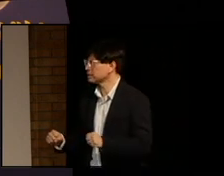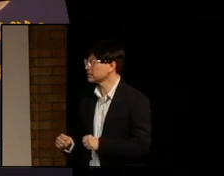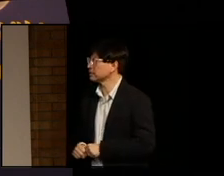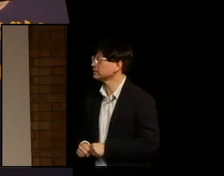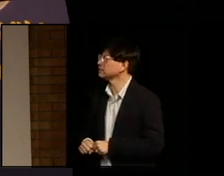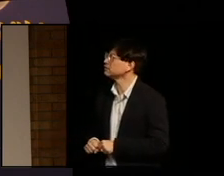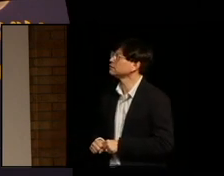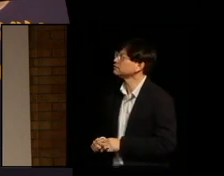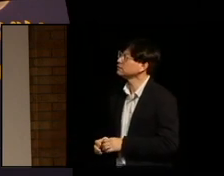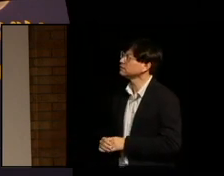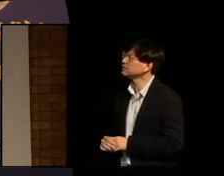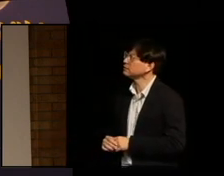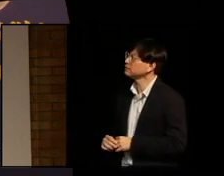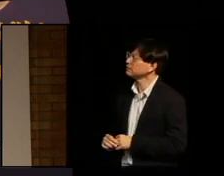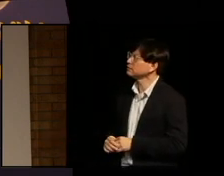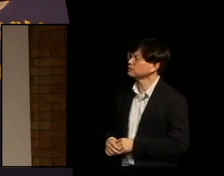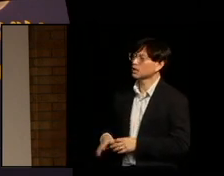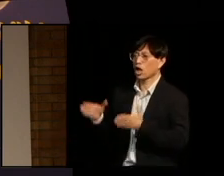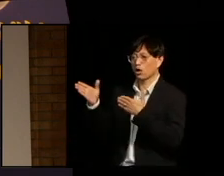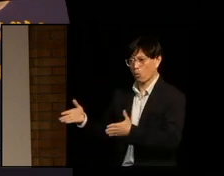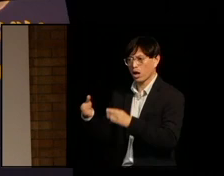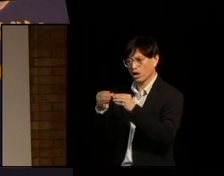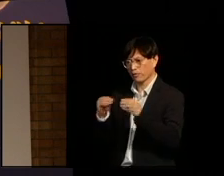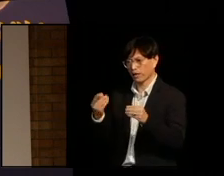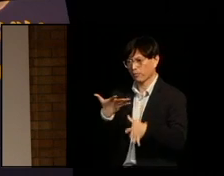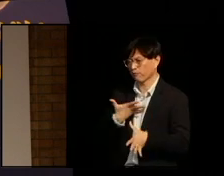Questo è quello che abbiamo fatto